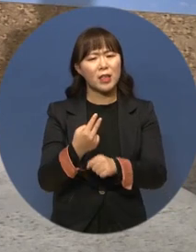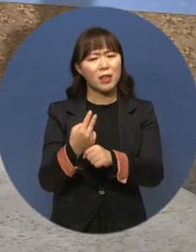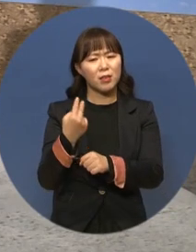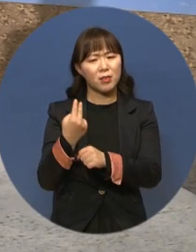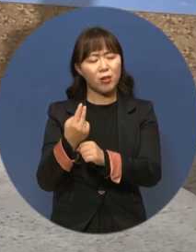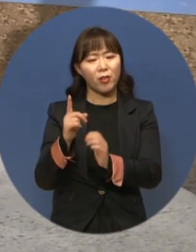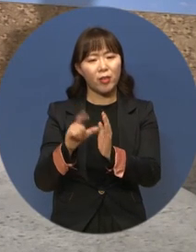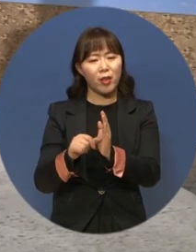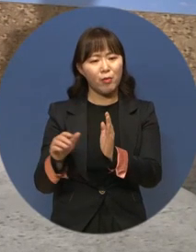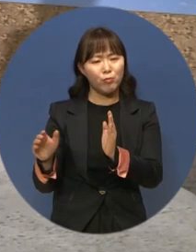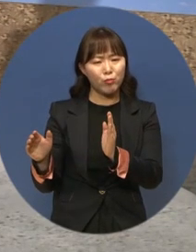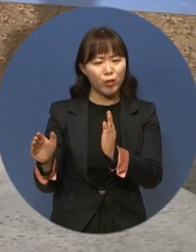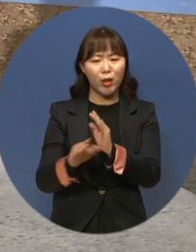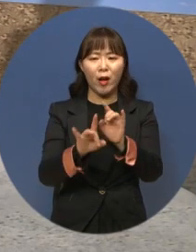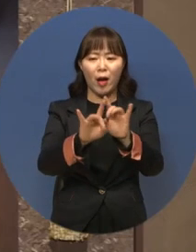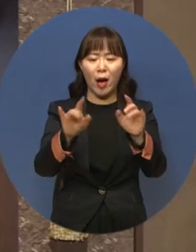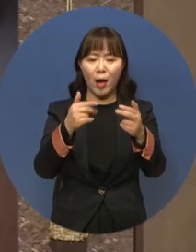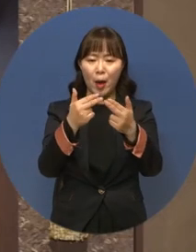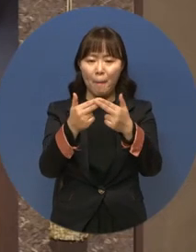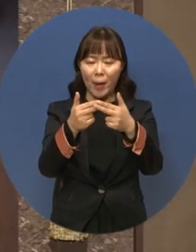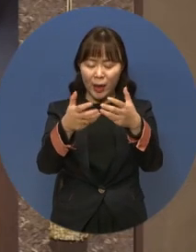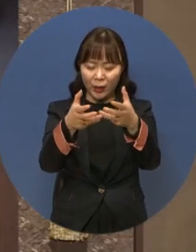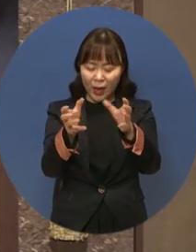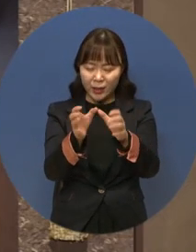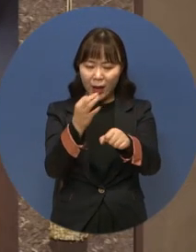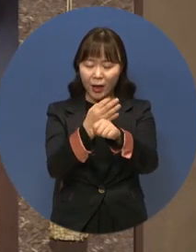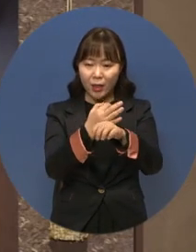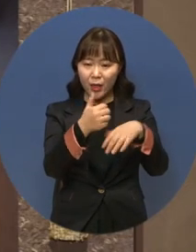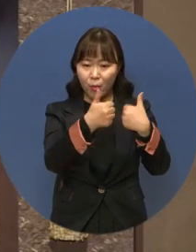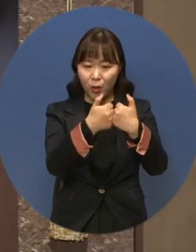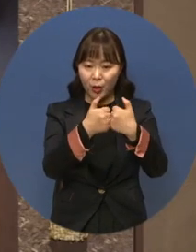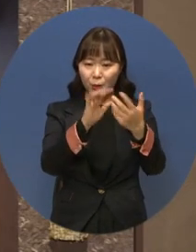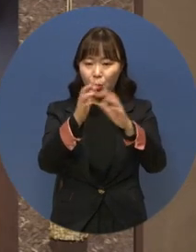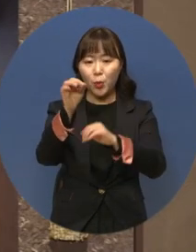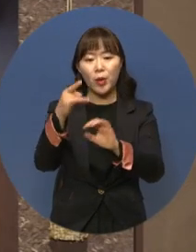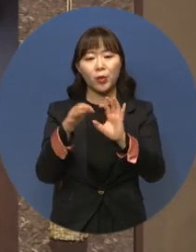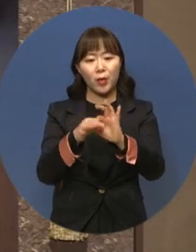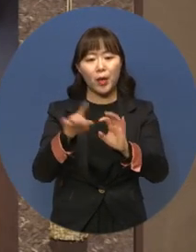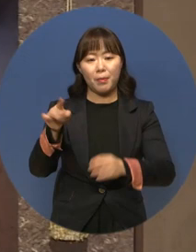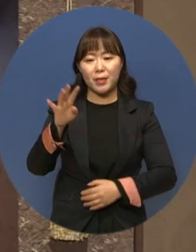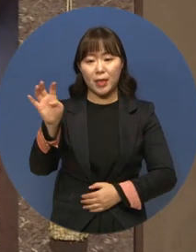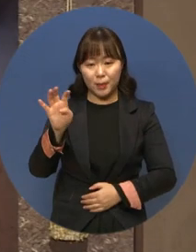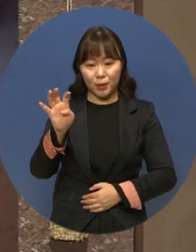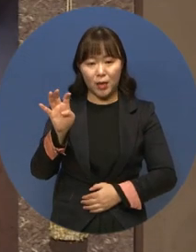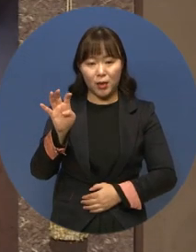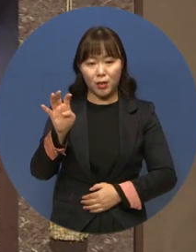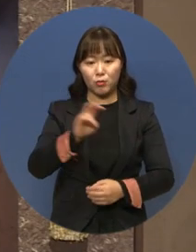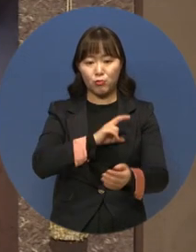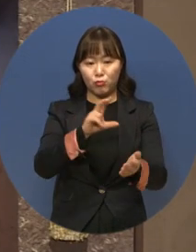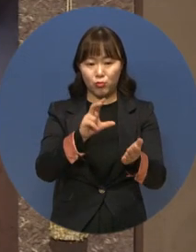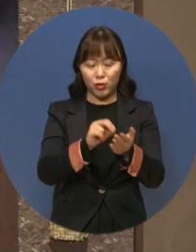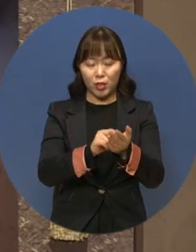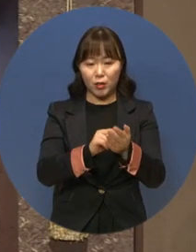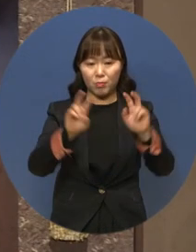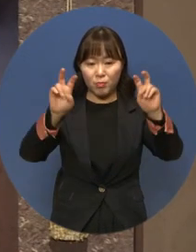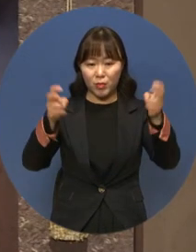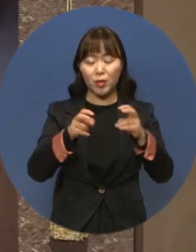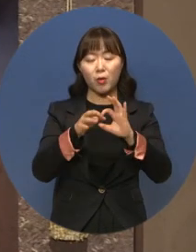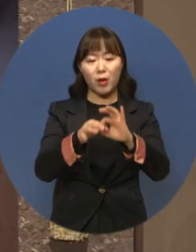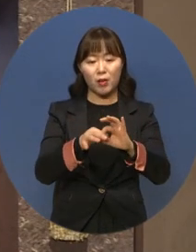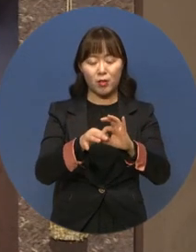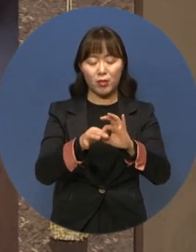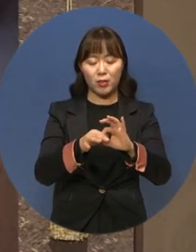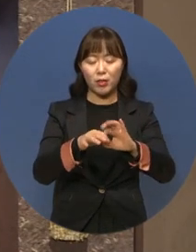전부터 각 협회 단체 간담회 토론을 통해서 네. 140여 개의 주제 꼭지를